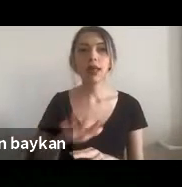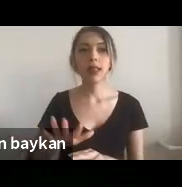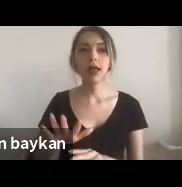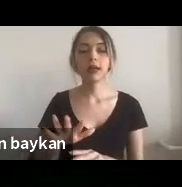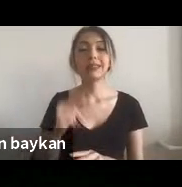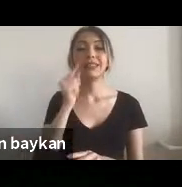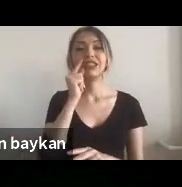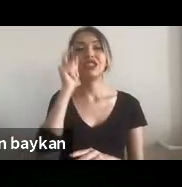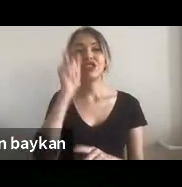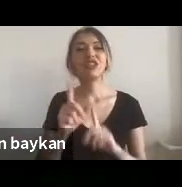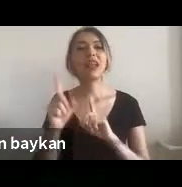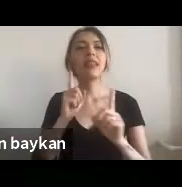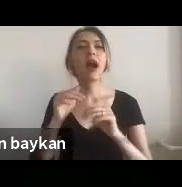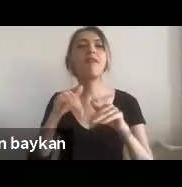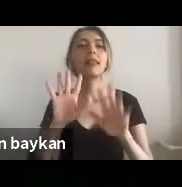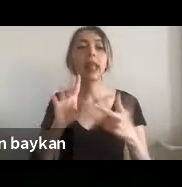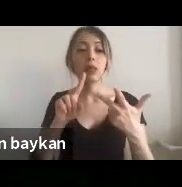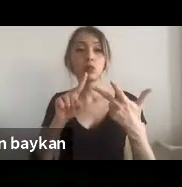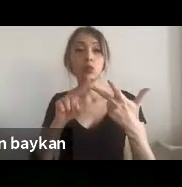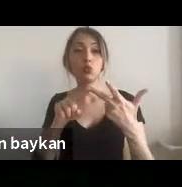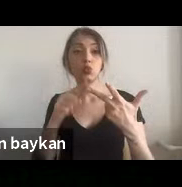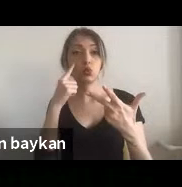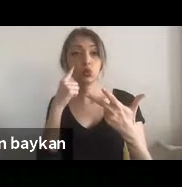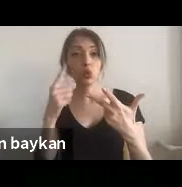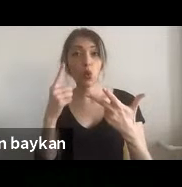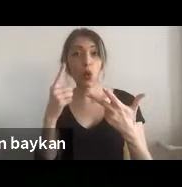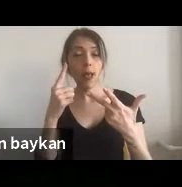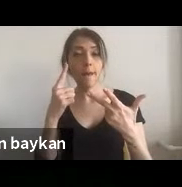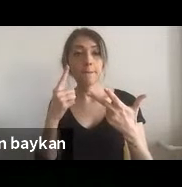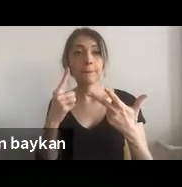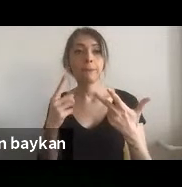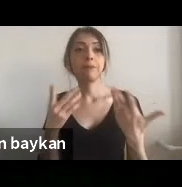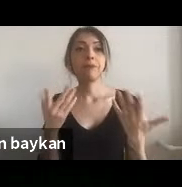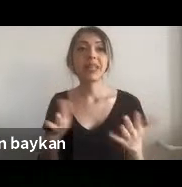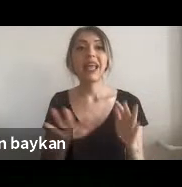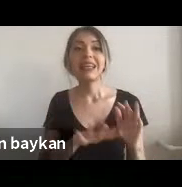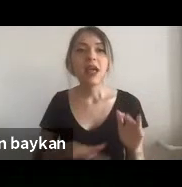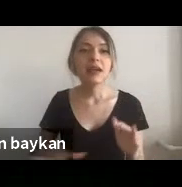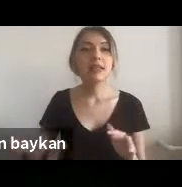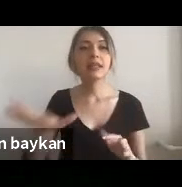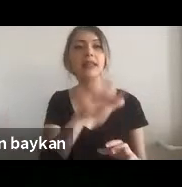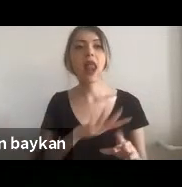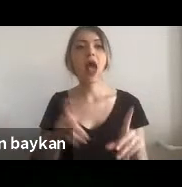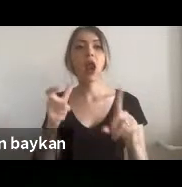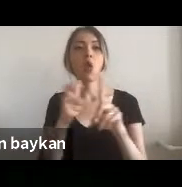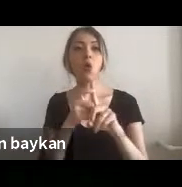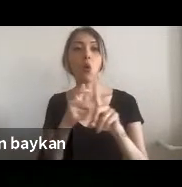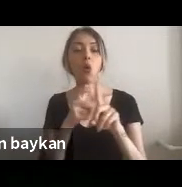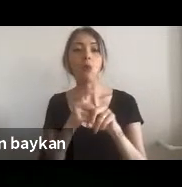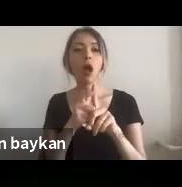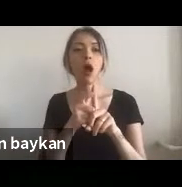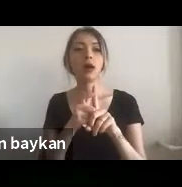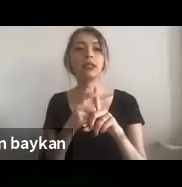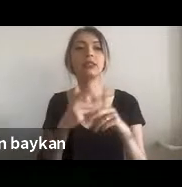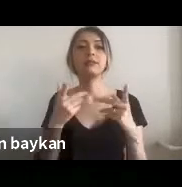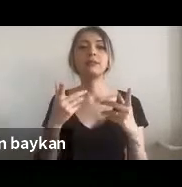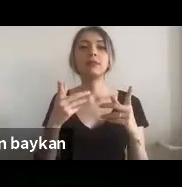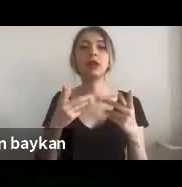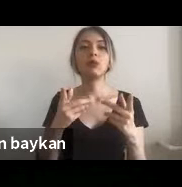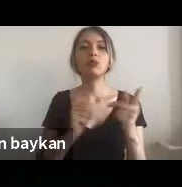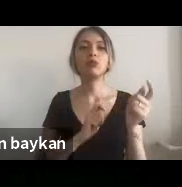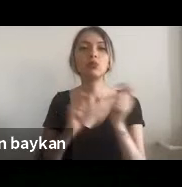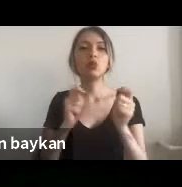yerine bu üçüncü mesele, yani genel önlemlerin yerine getirilmemesi